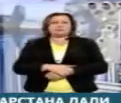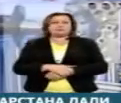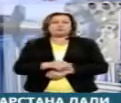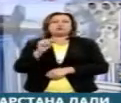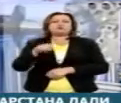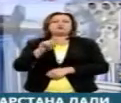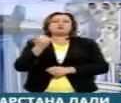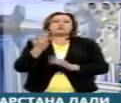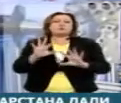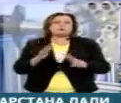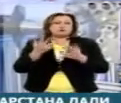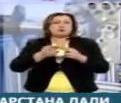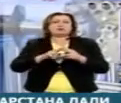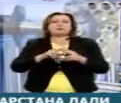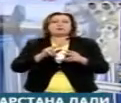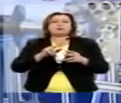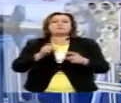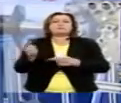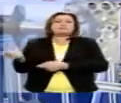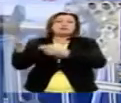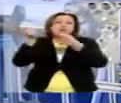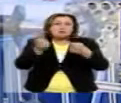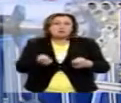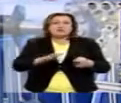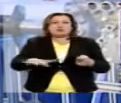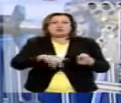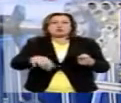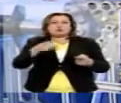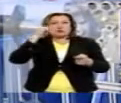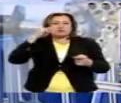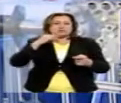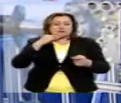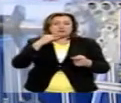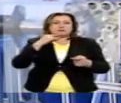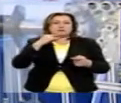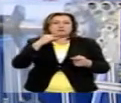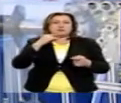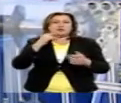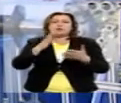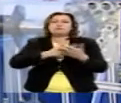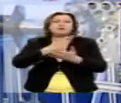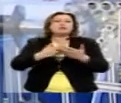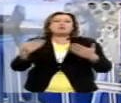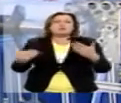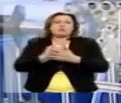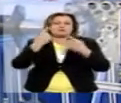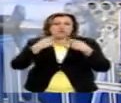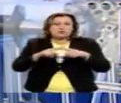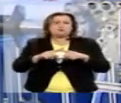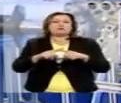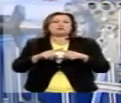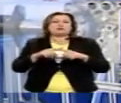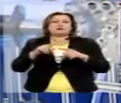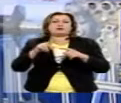что сегодня произошло, это перенос на территорию Республики Казахстан абсолютно новых технологий в